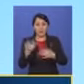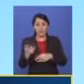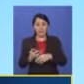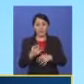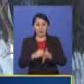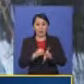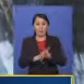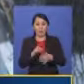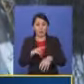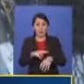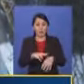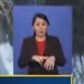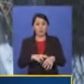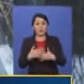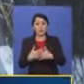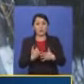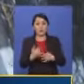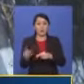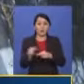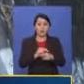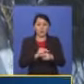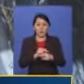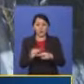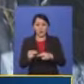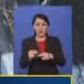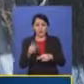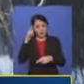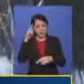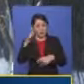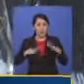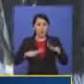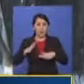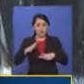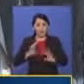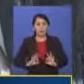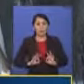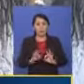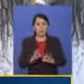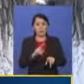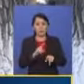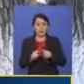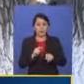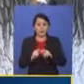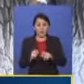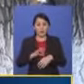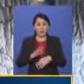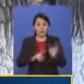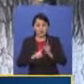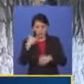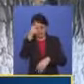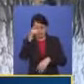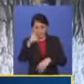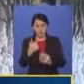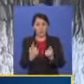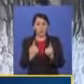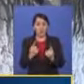тіркелді. Полицейлер профилактикалық жұмыстарды, оның ішінде күдік туғызатын хабарландыруларға мониторинг жүргізіп тұрады. Жыл басынан танымал